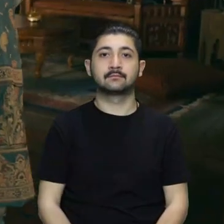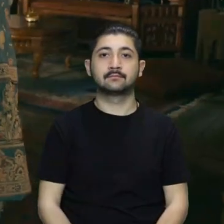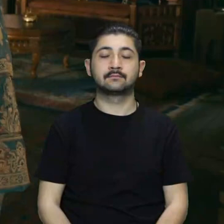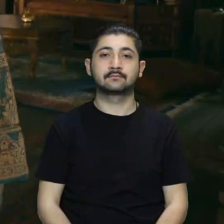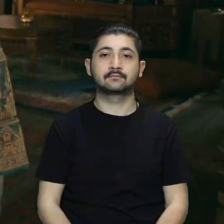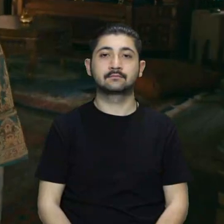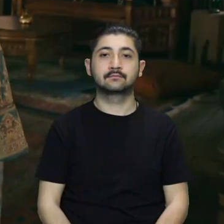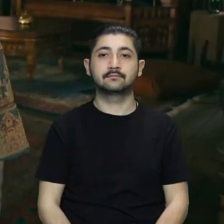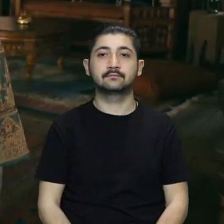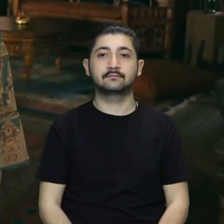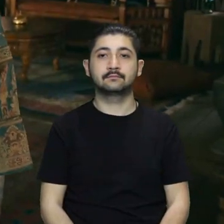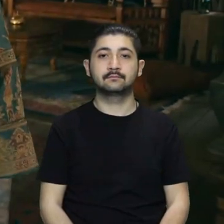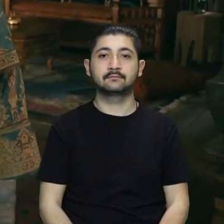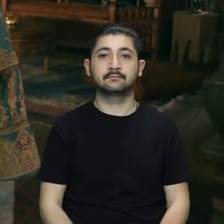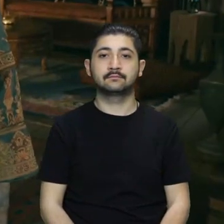Mahtum çekildi.